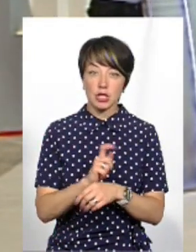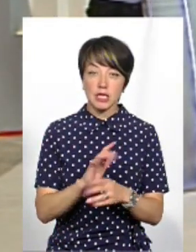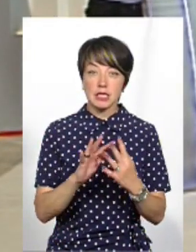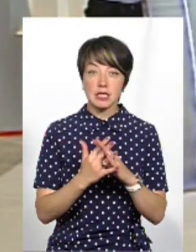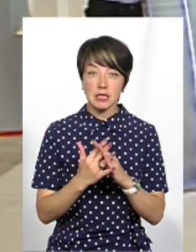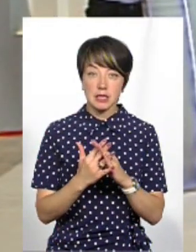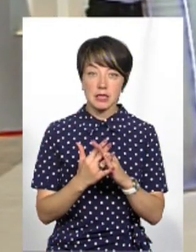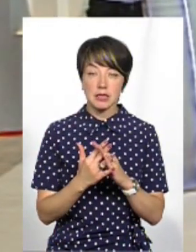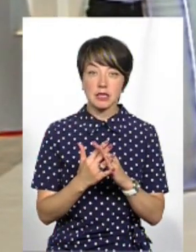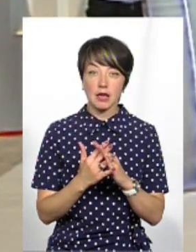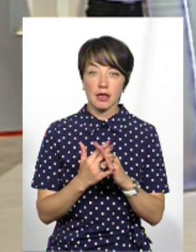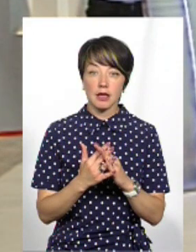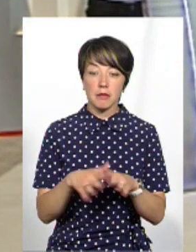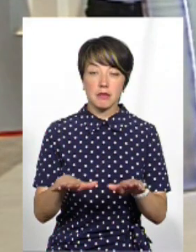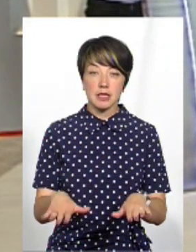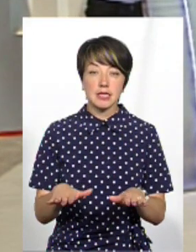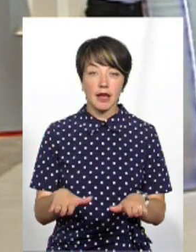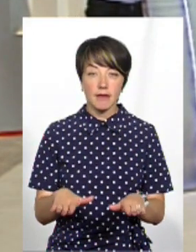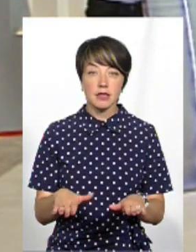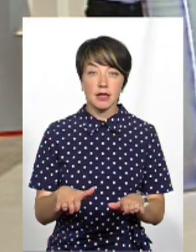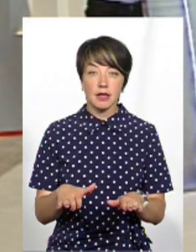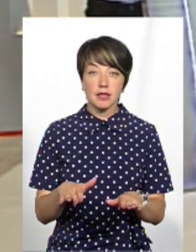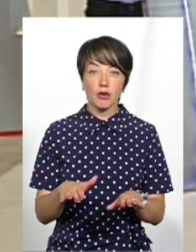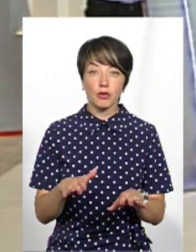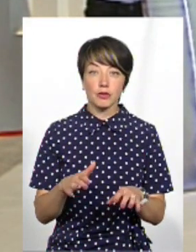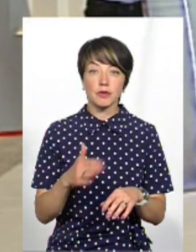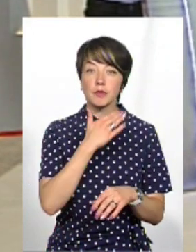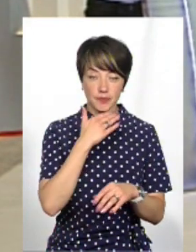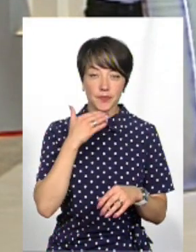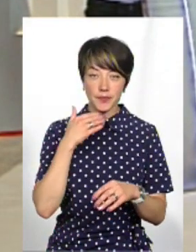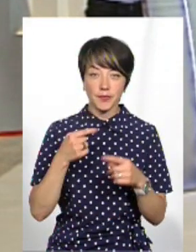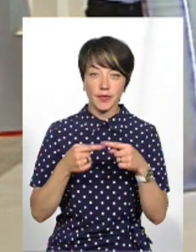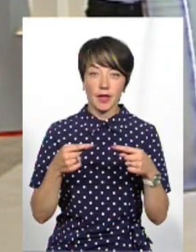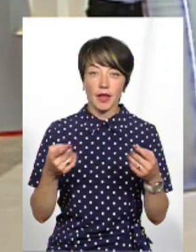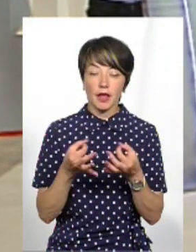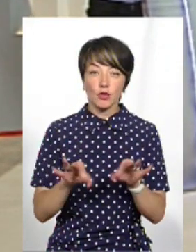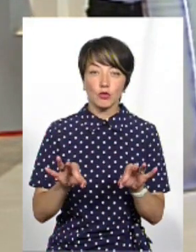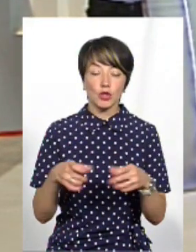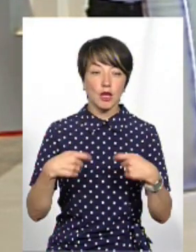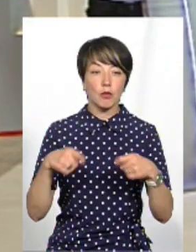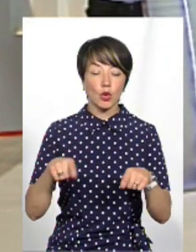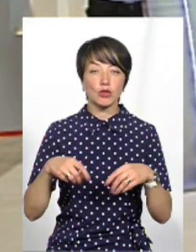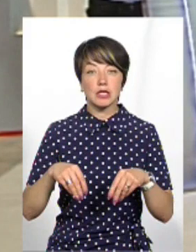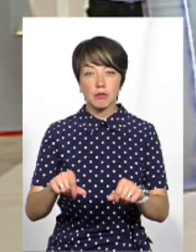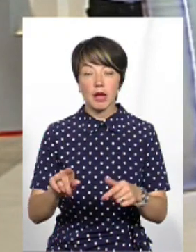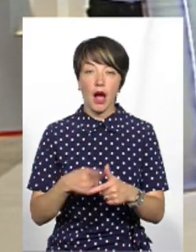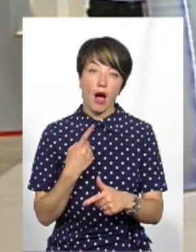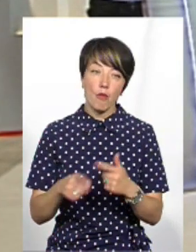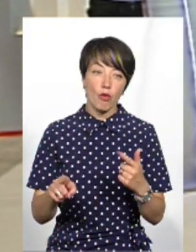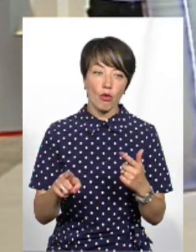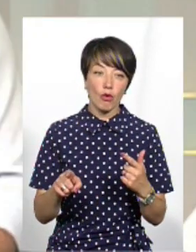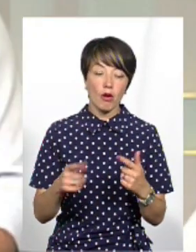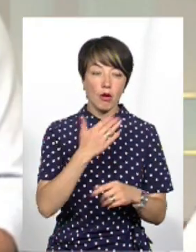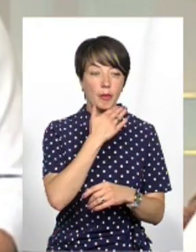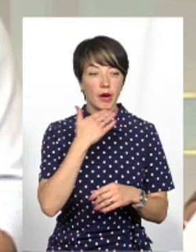це сільська місцевість, багато речей, які стосуються, там, наприклад, недопущення продажу землі, або от,